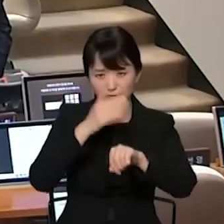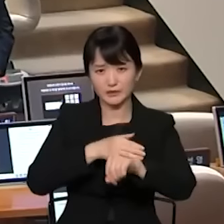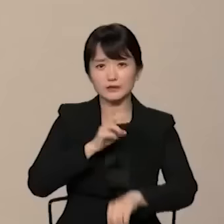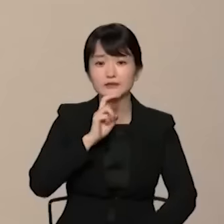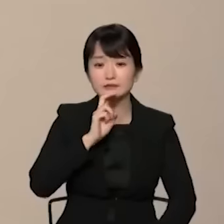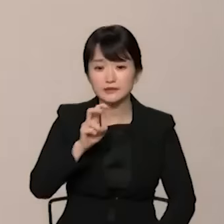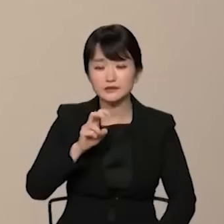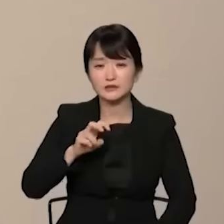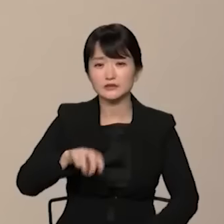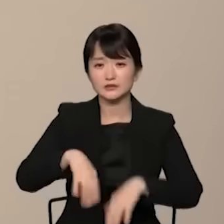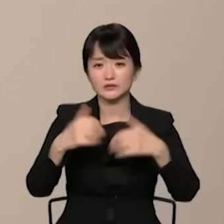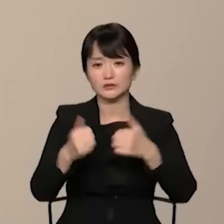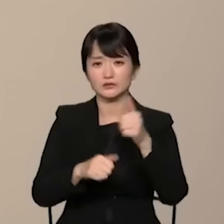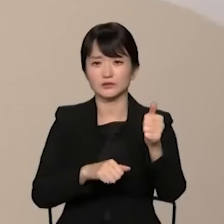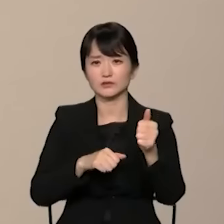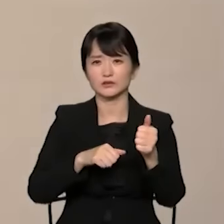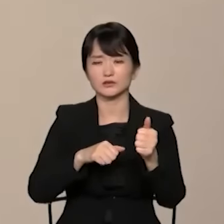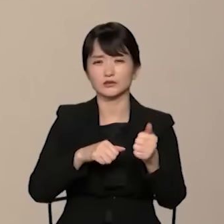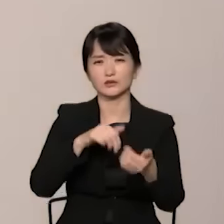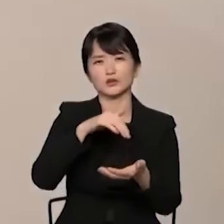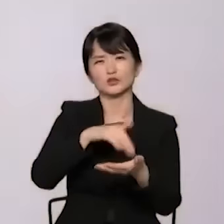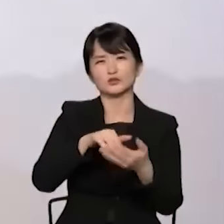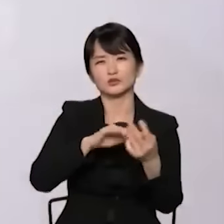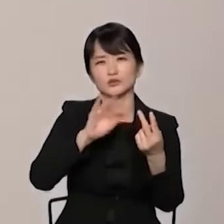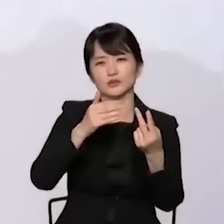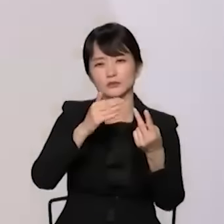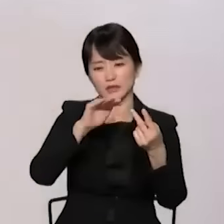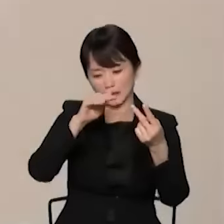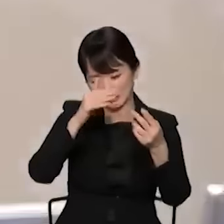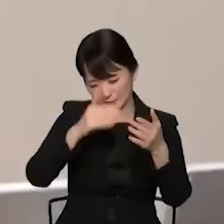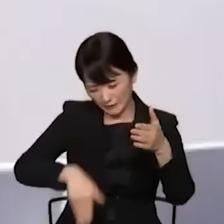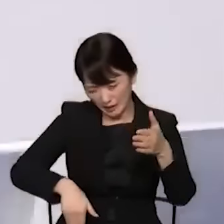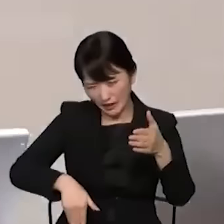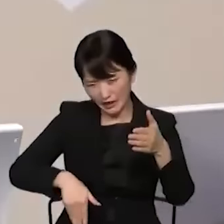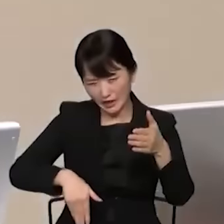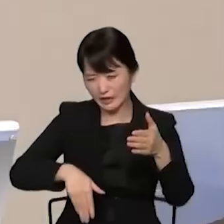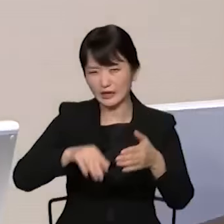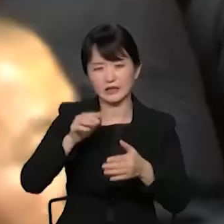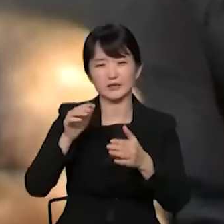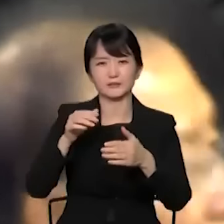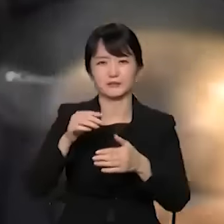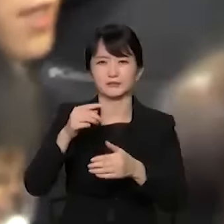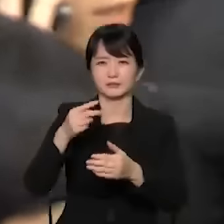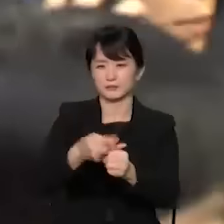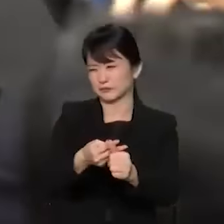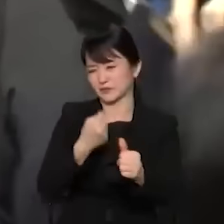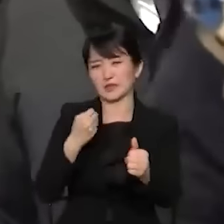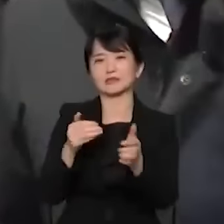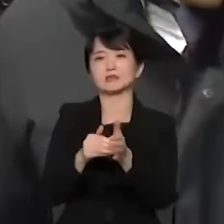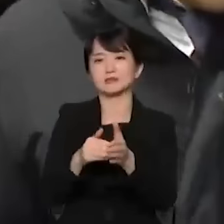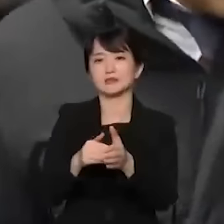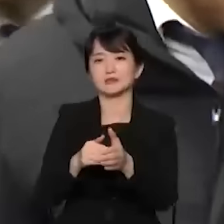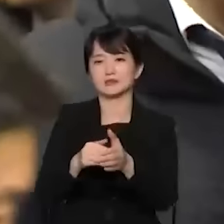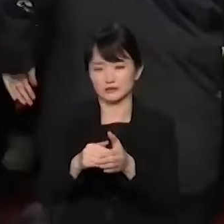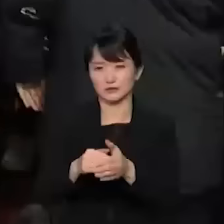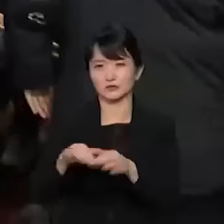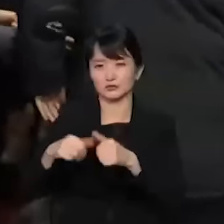우원식 국회의장이 정족수 미달로 인한 투표 불성립을 선언했고 그제야 국민의힘 의원들이 회의장 밖으로 나옵니다.